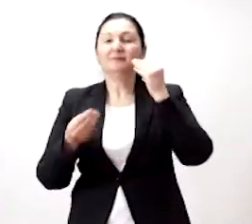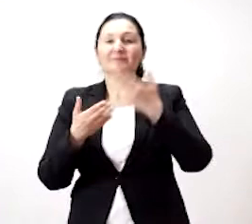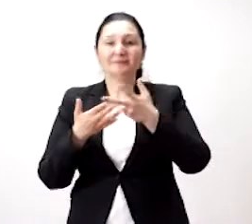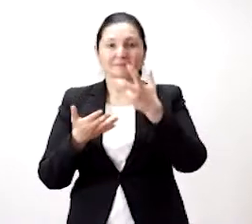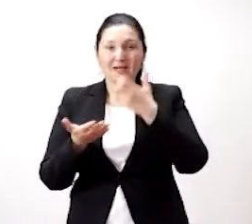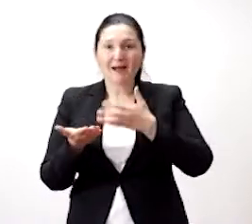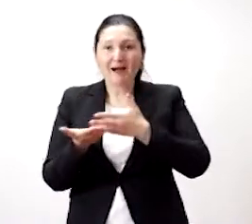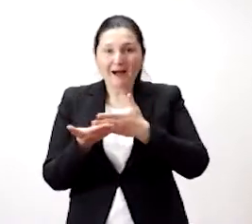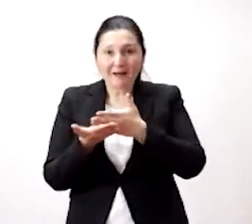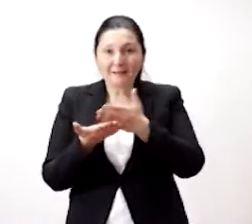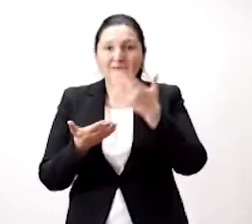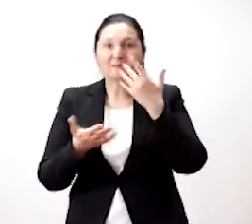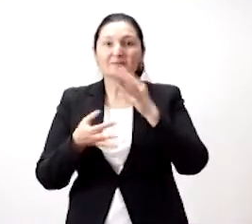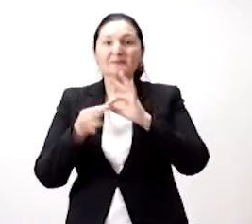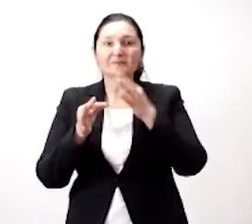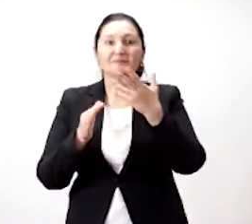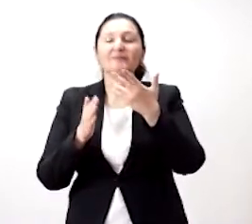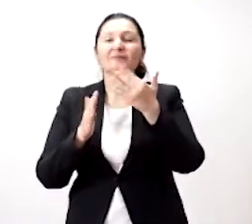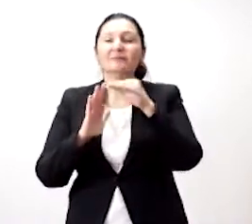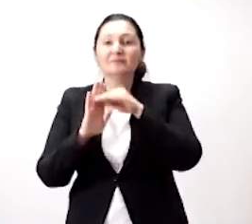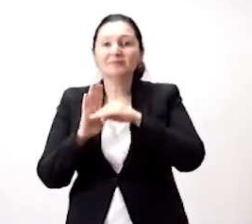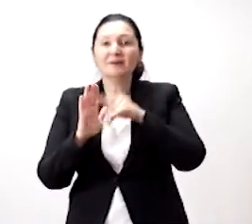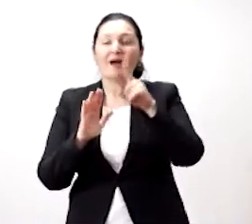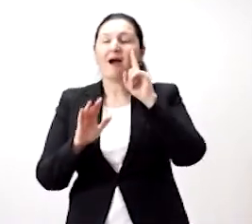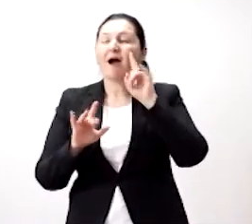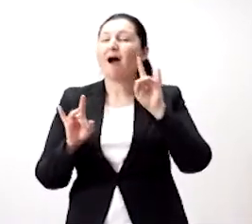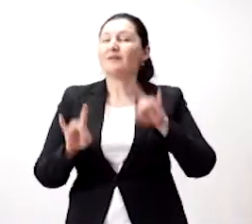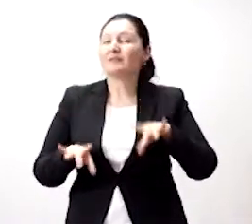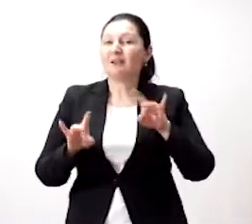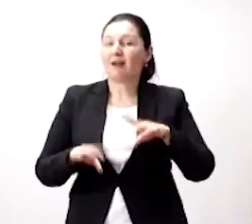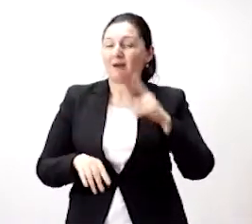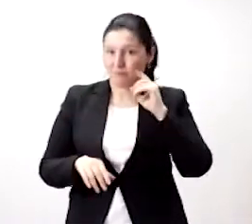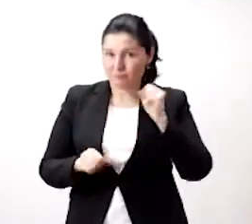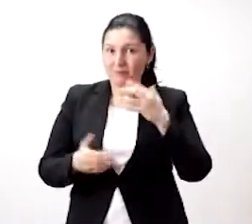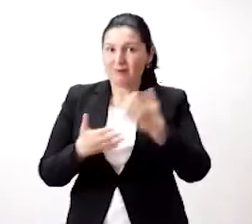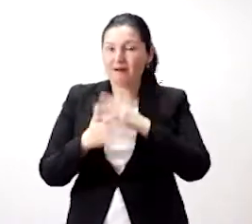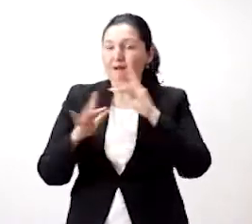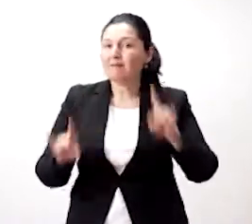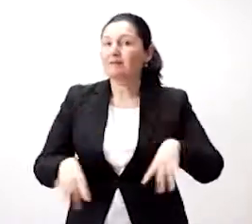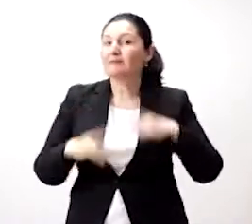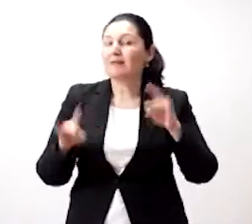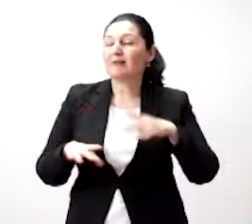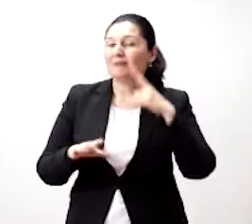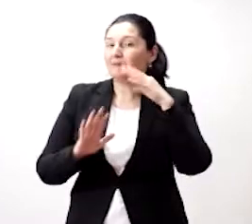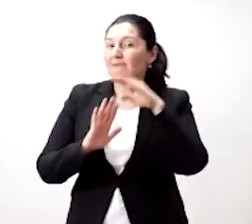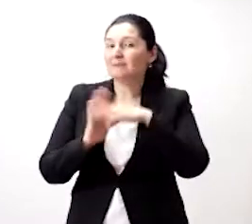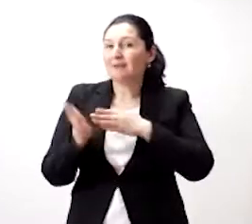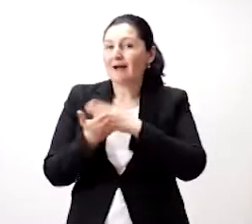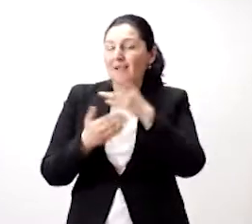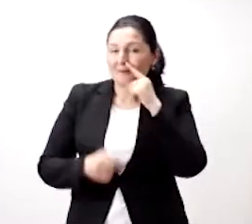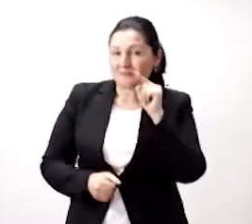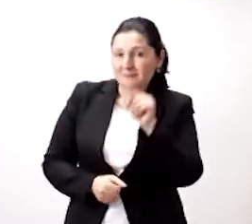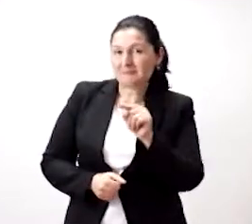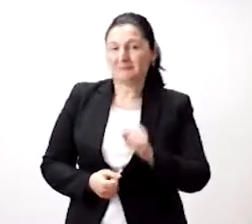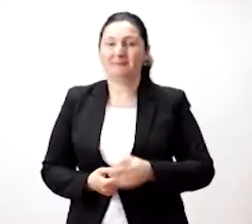харита шумо ба ман қитъаи Австралияро пайдо кунед? Австралия? Бале.